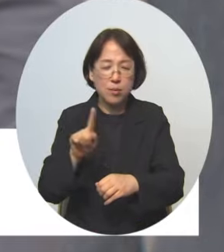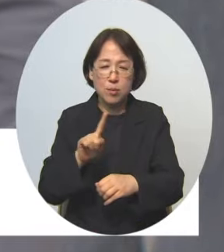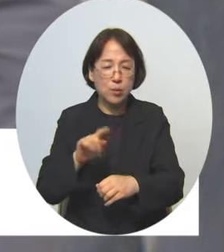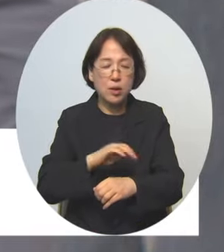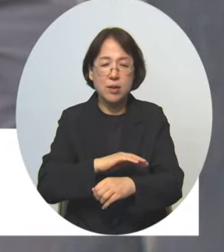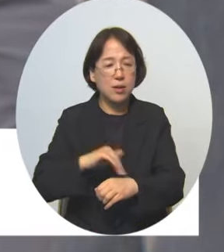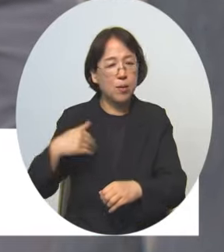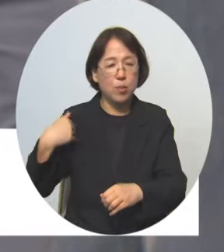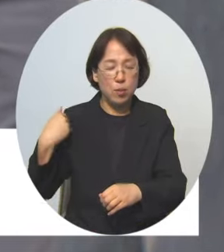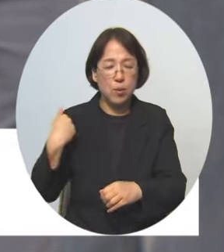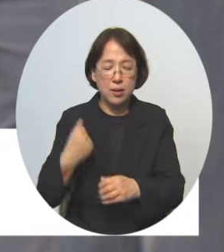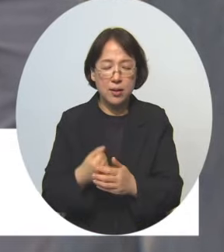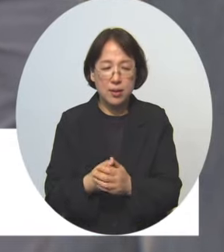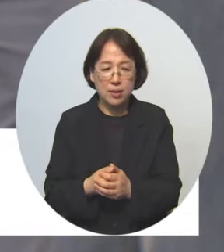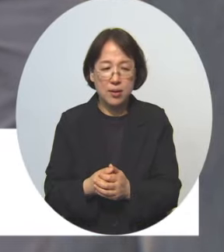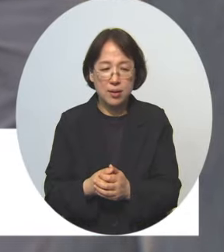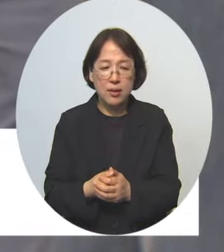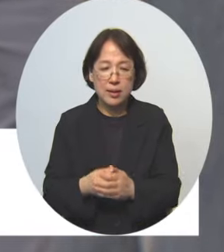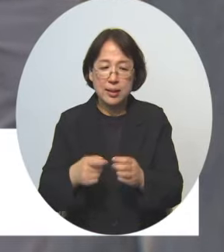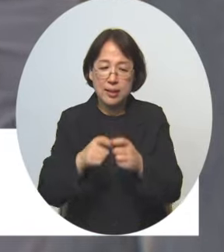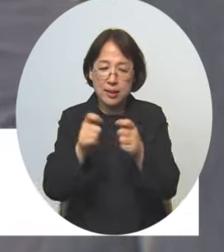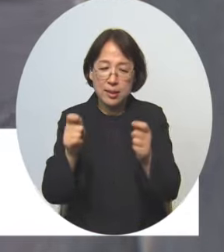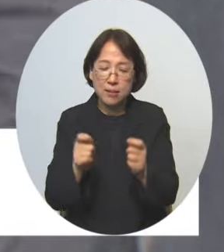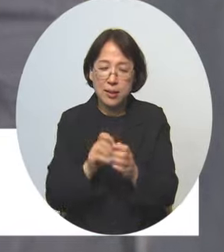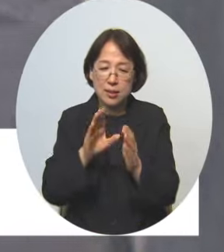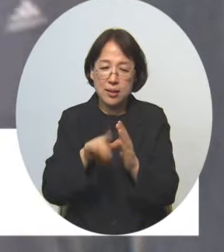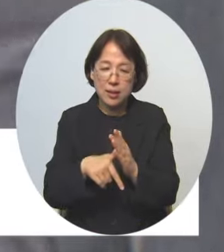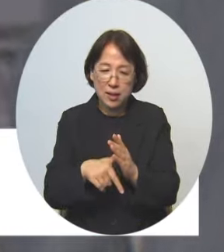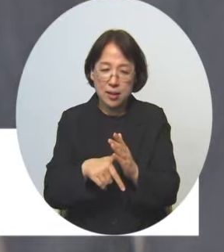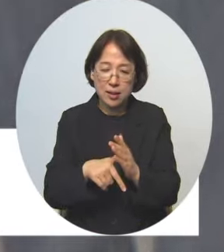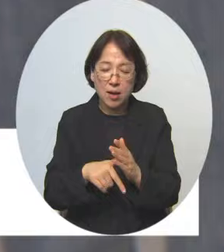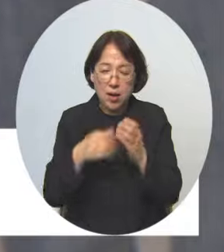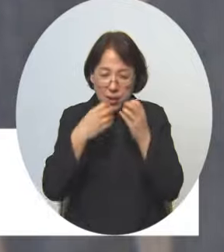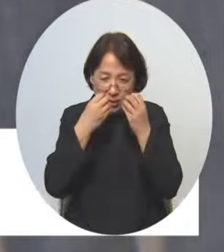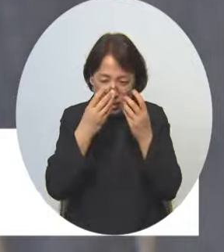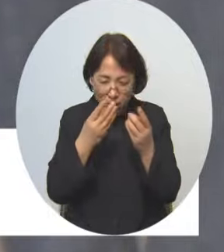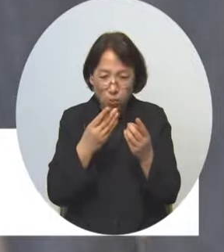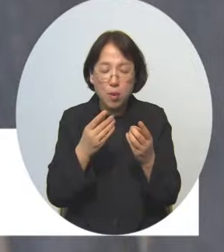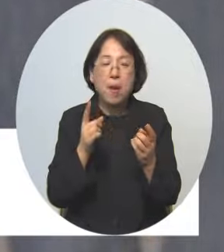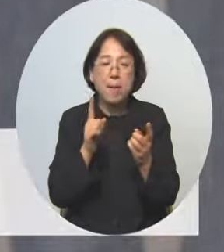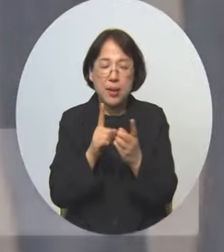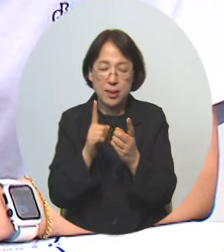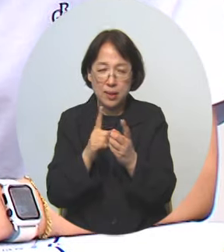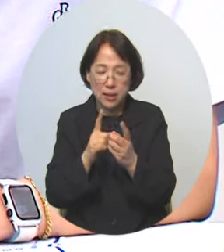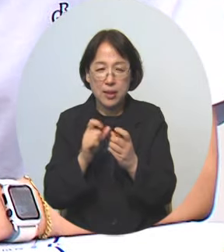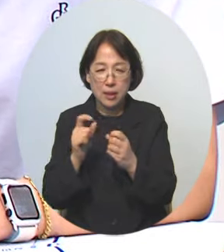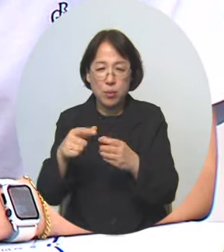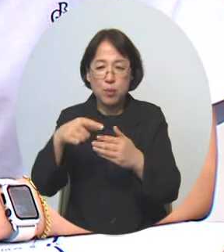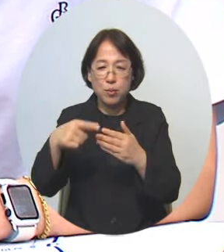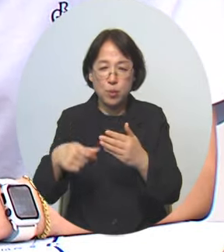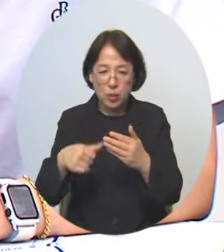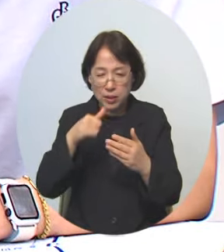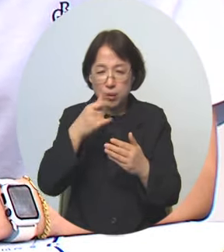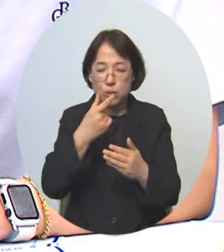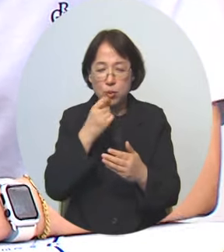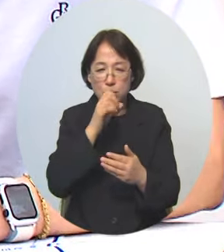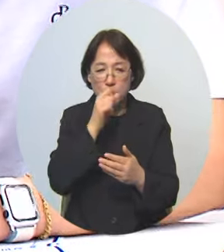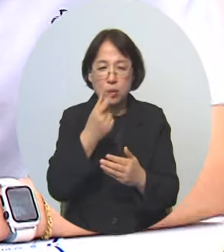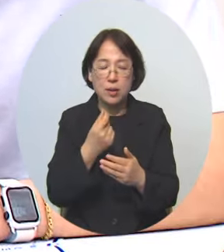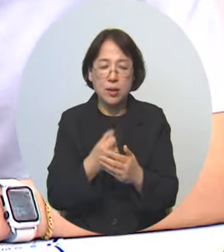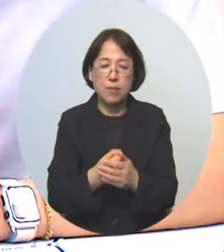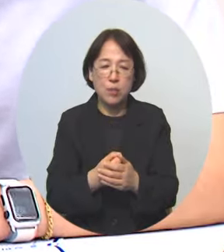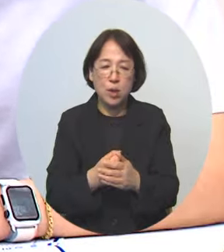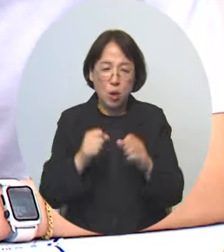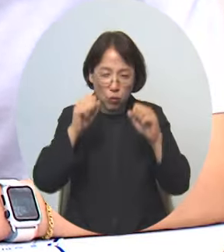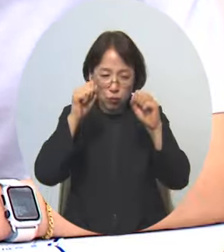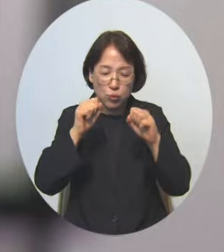그것조차도 몰랐었으니까 이제 그 팀에 있을 때 그런 걸 접해볼 수 있는 기회나 프로그램이. 이와 함께 운동을 그만둔